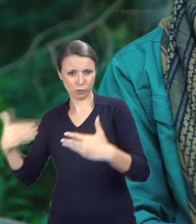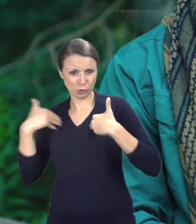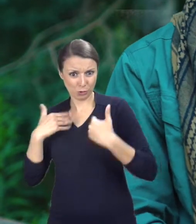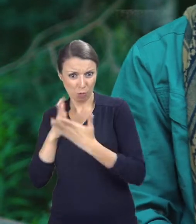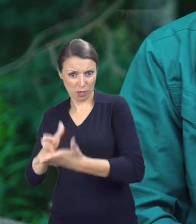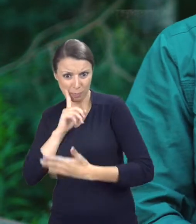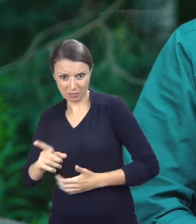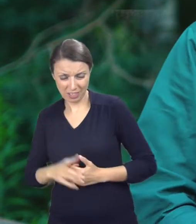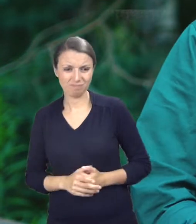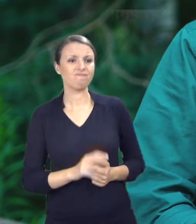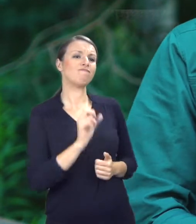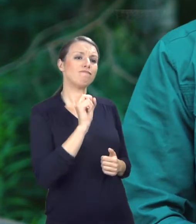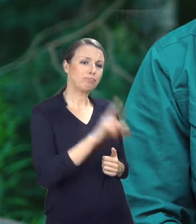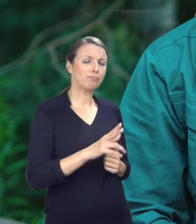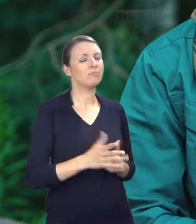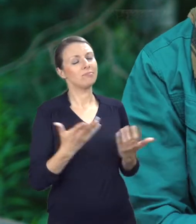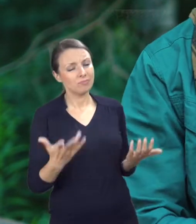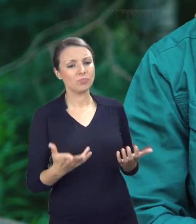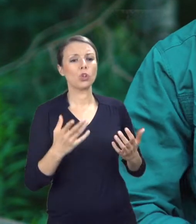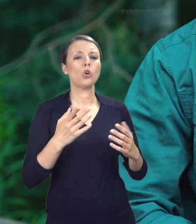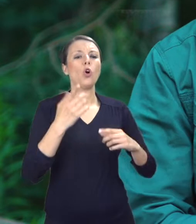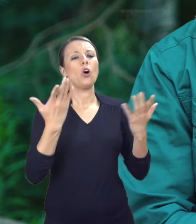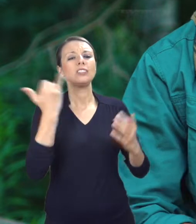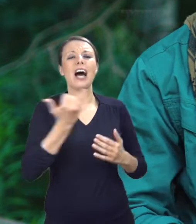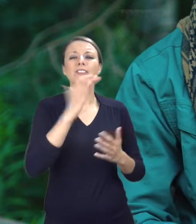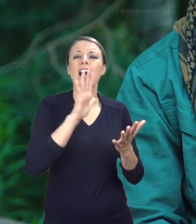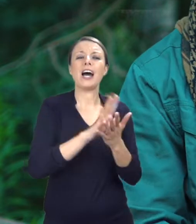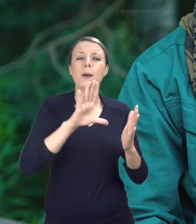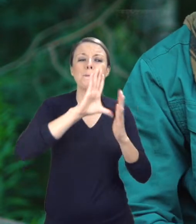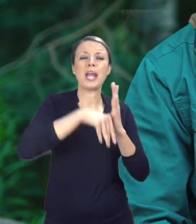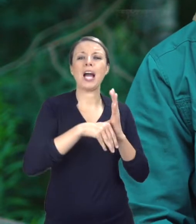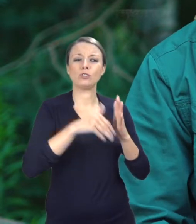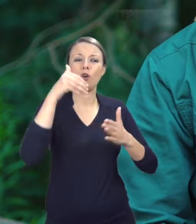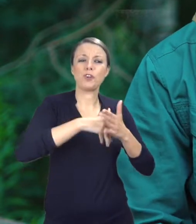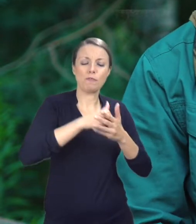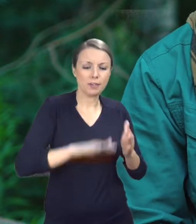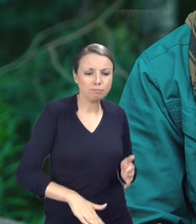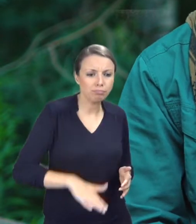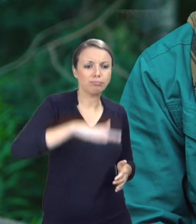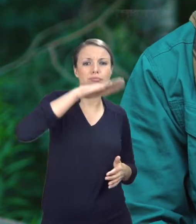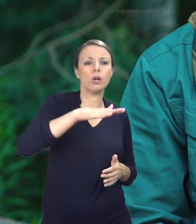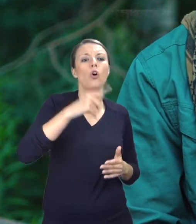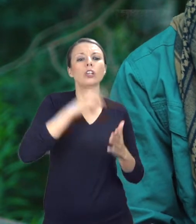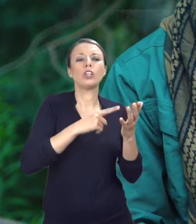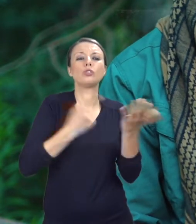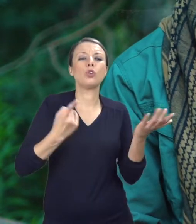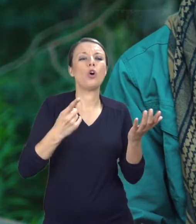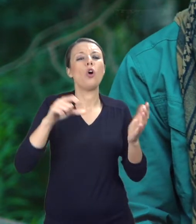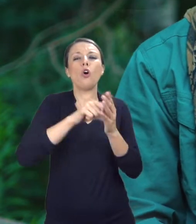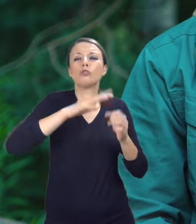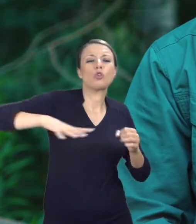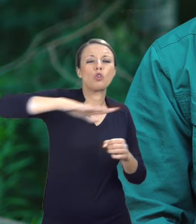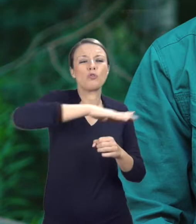No właśnie wychowanie w takiej miejskiej dżungli często się wiąże z tym, że zadajemy się ze środowiskami czasem